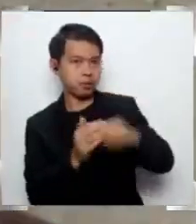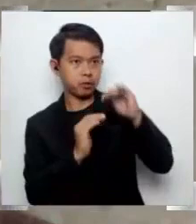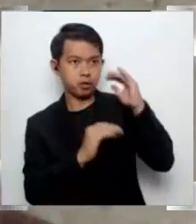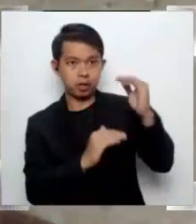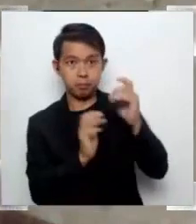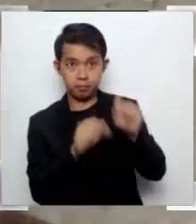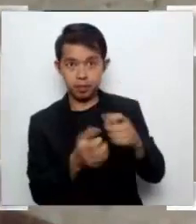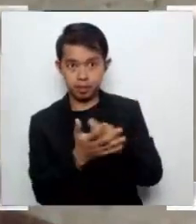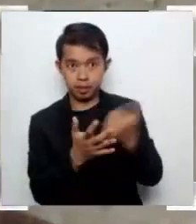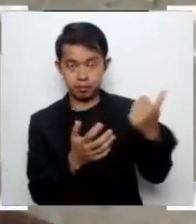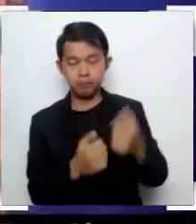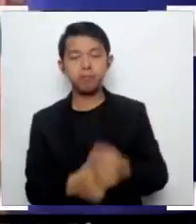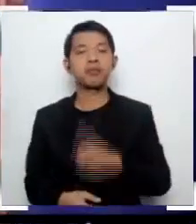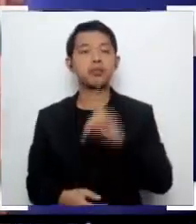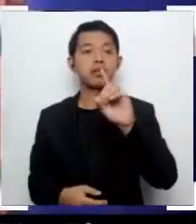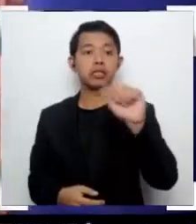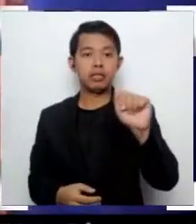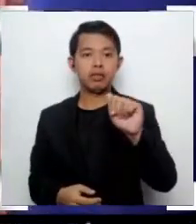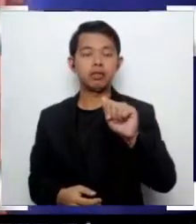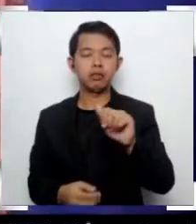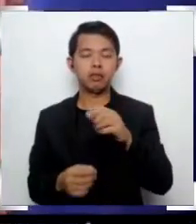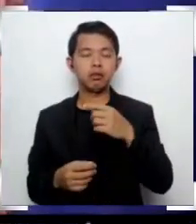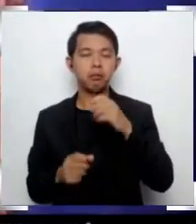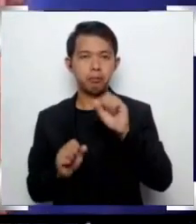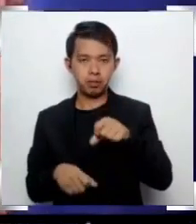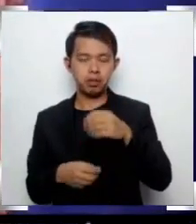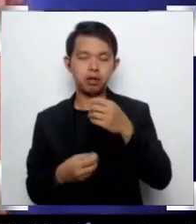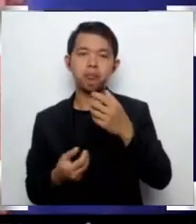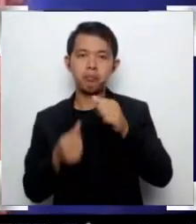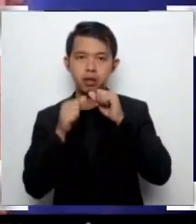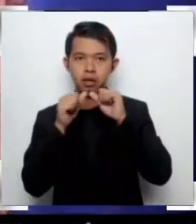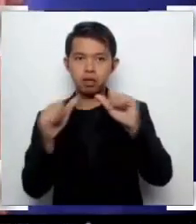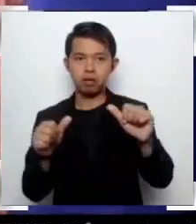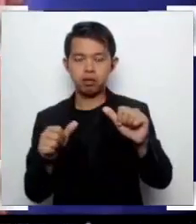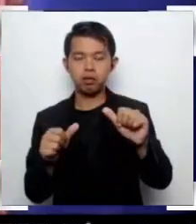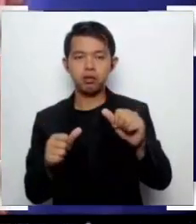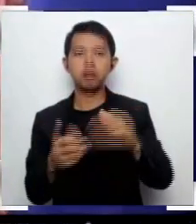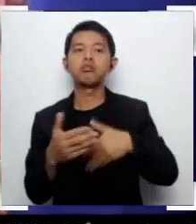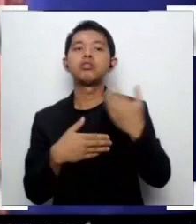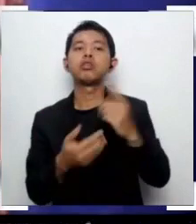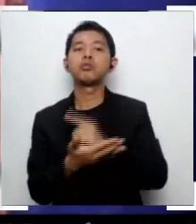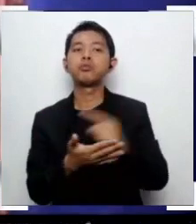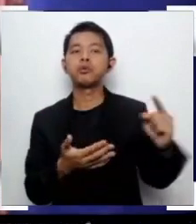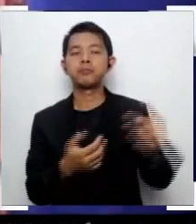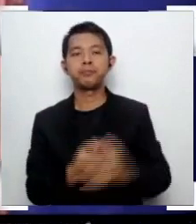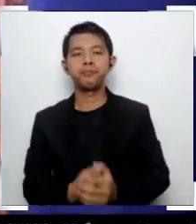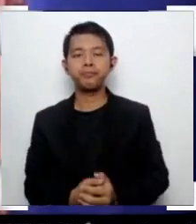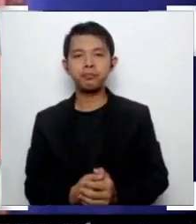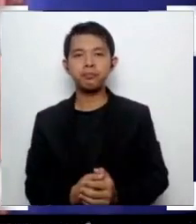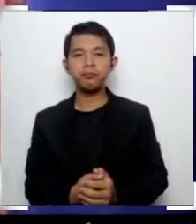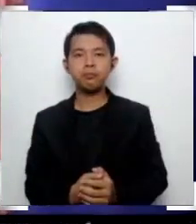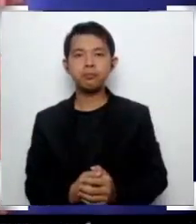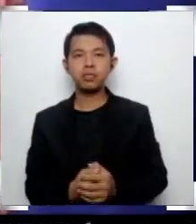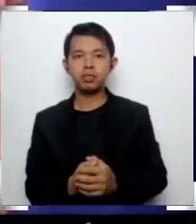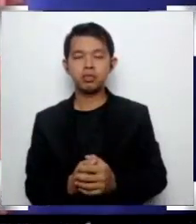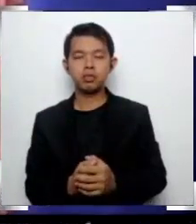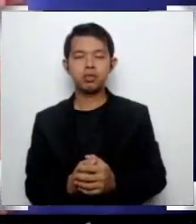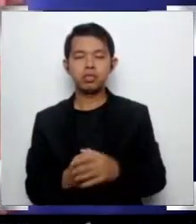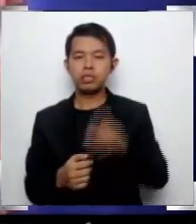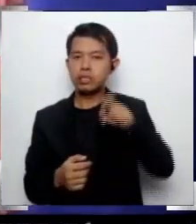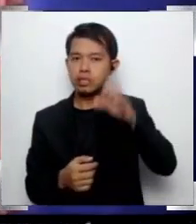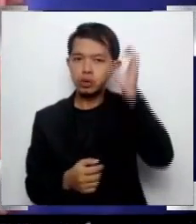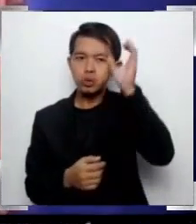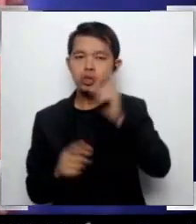sa susunod na 2 linggo. Yung supply, yung stocks, yung inventory, at yung external factors from outside, I